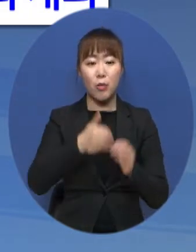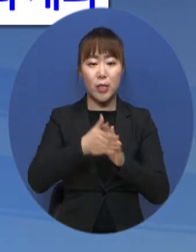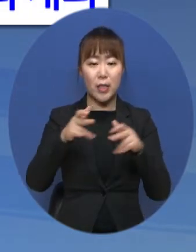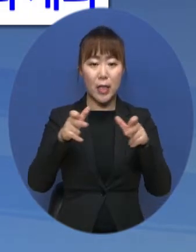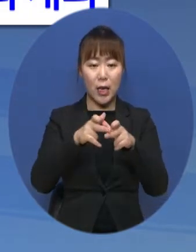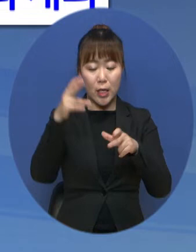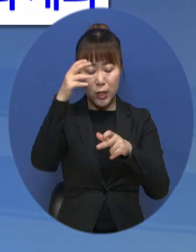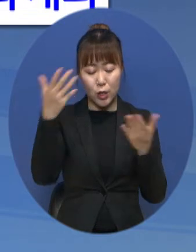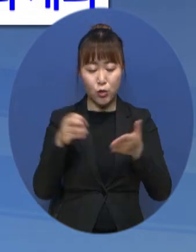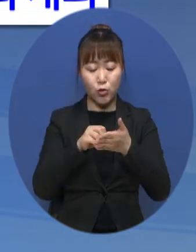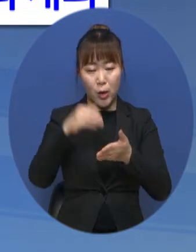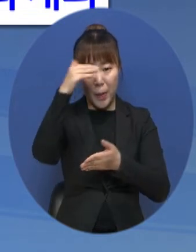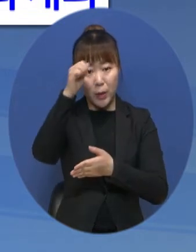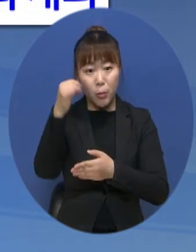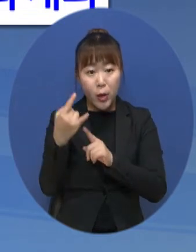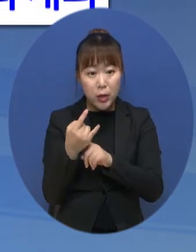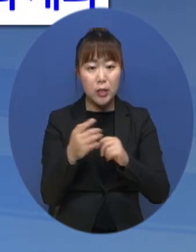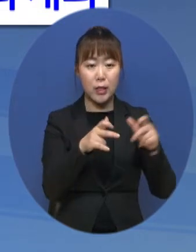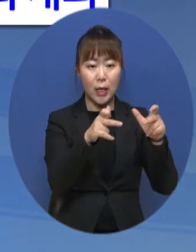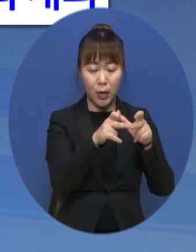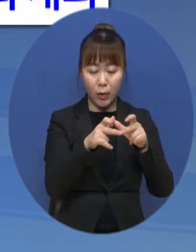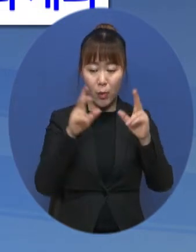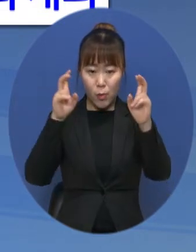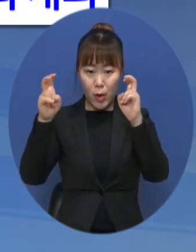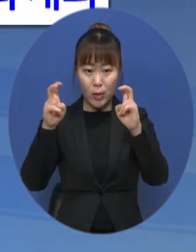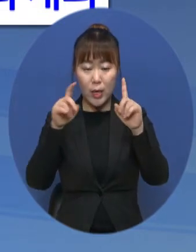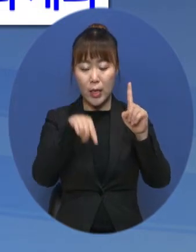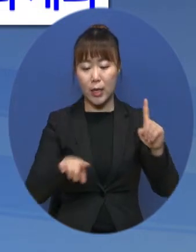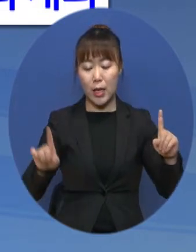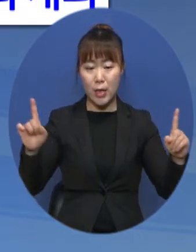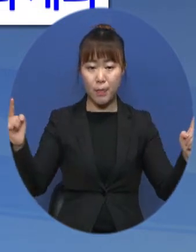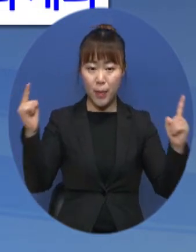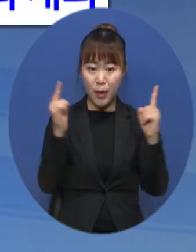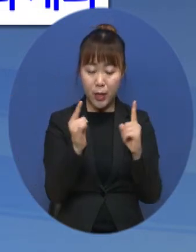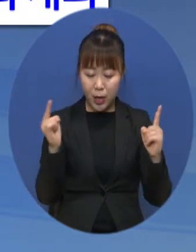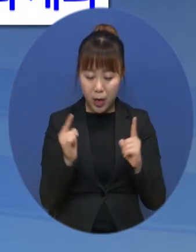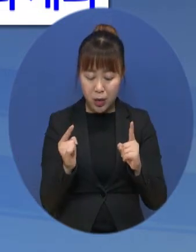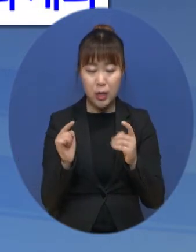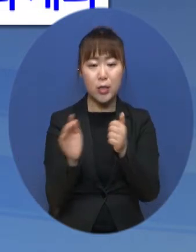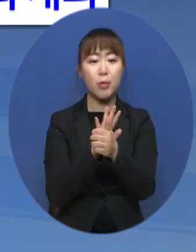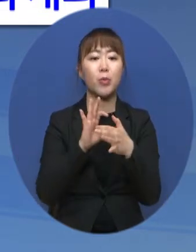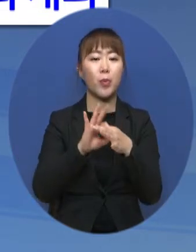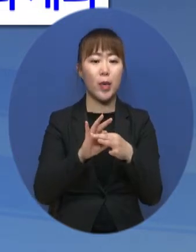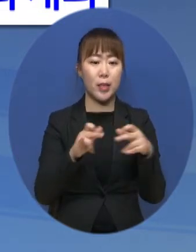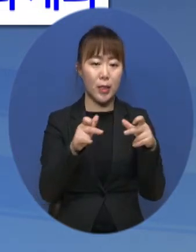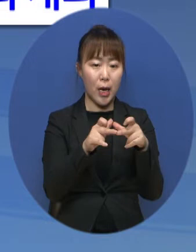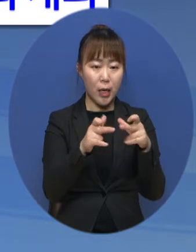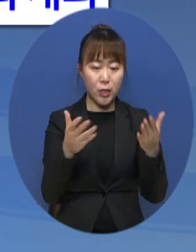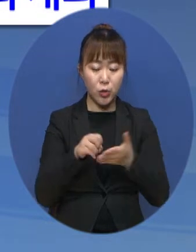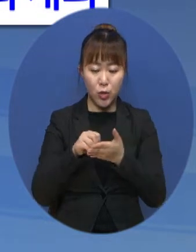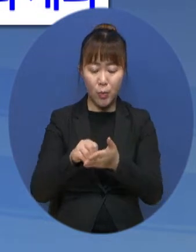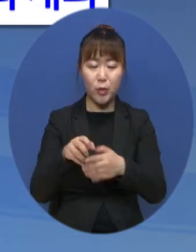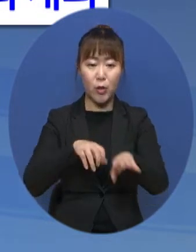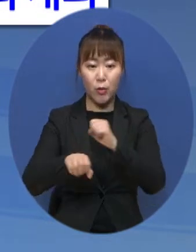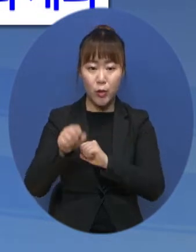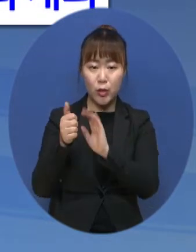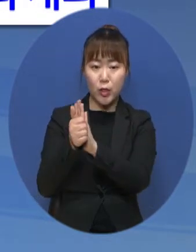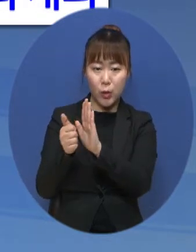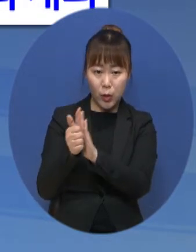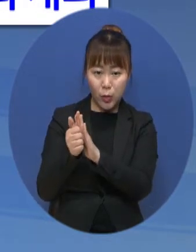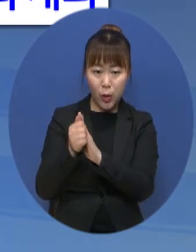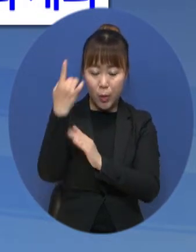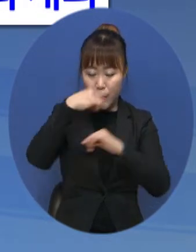취업 박람회는 장애인과 사업체 간의 1:1 현장 매칭 서비스를 통해 장애인의 취업을 적극적으로